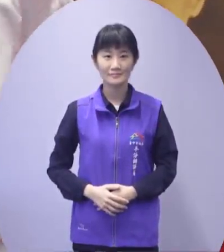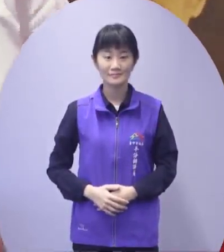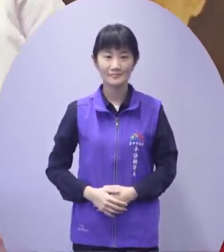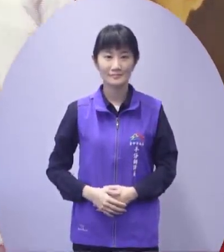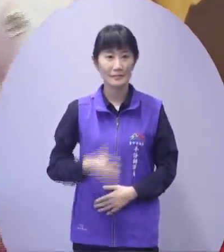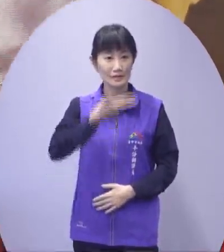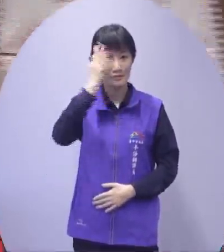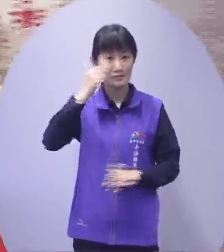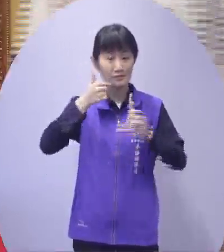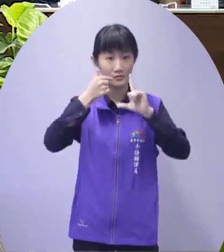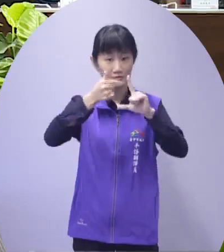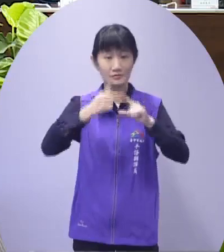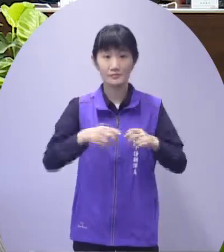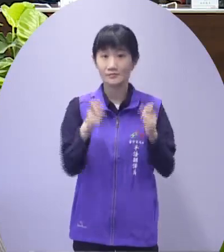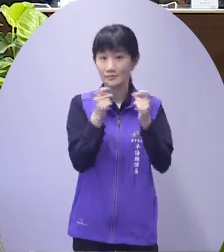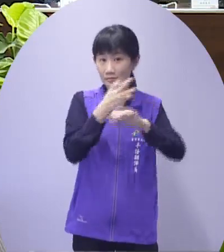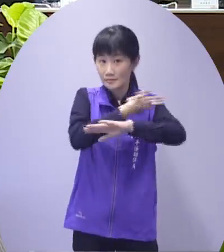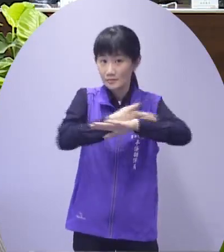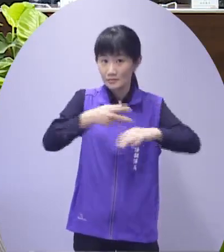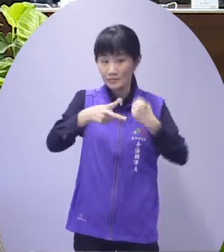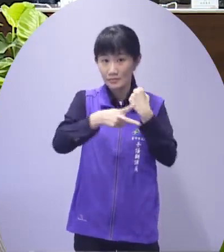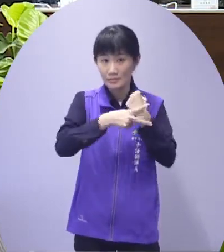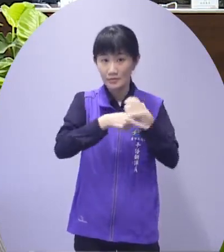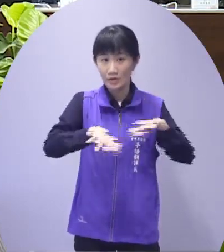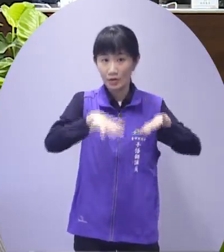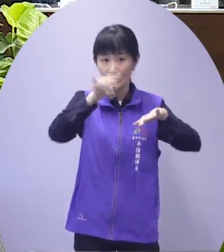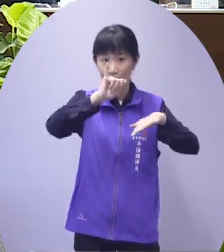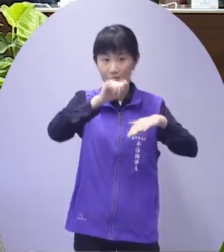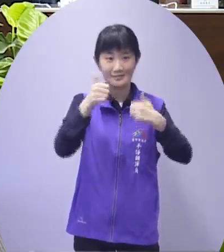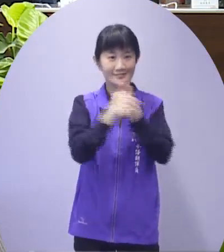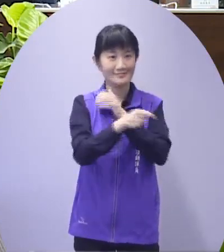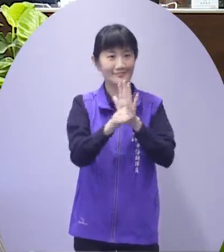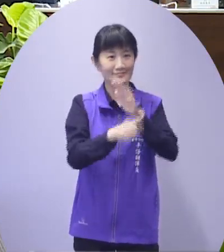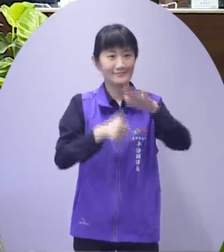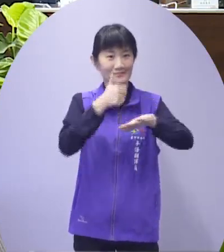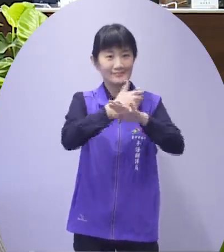清水区临江里洪林娟女士请上台授奖。